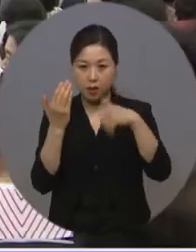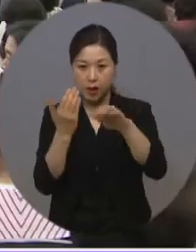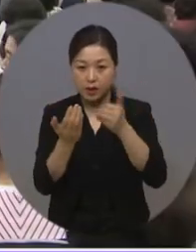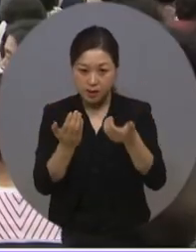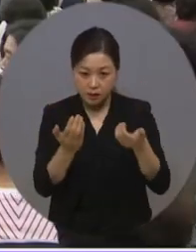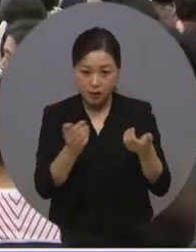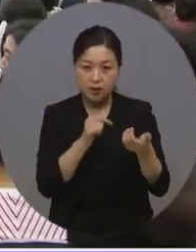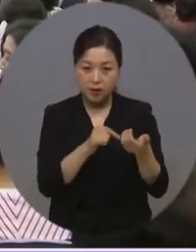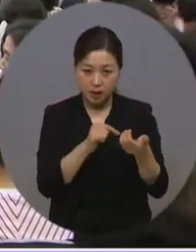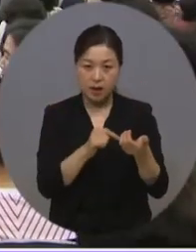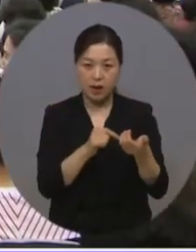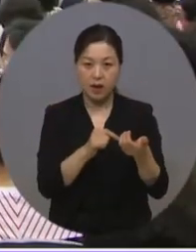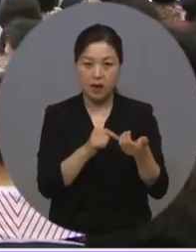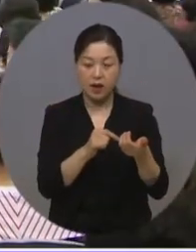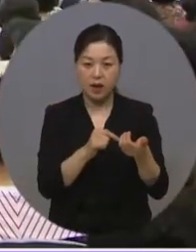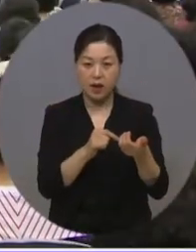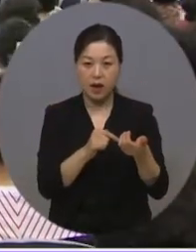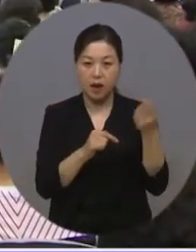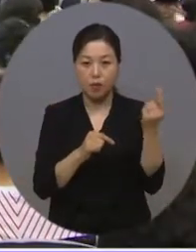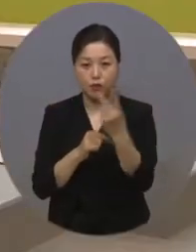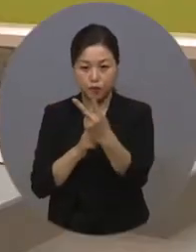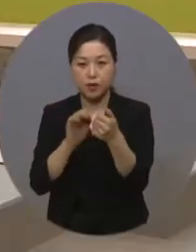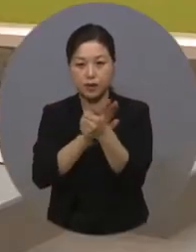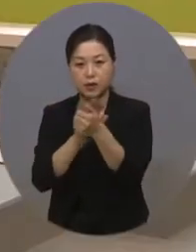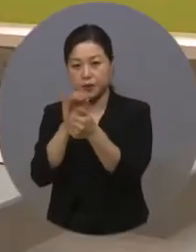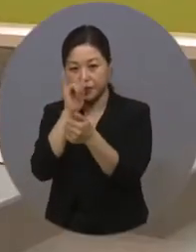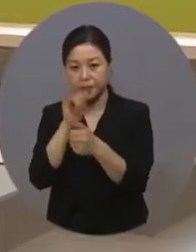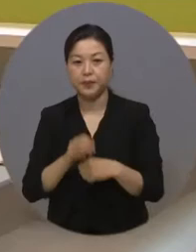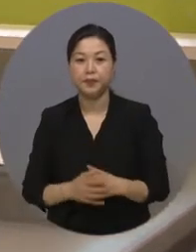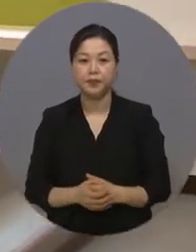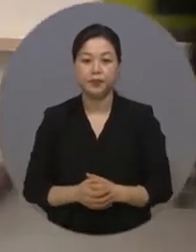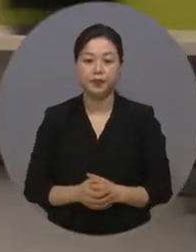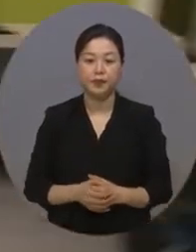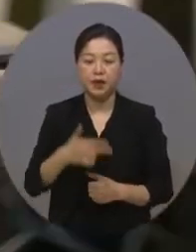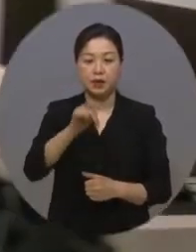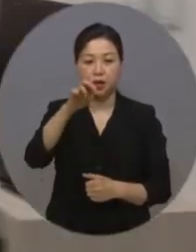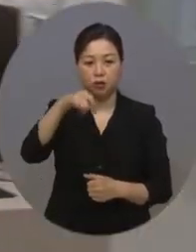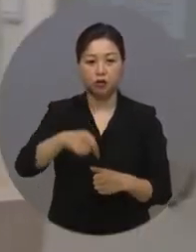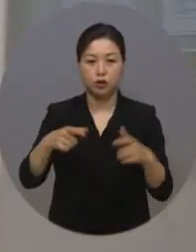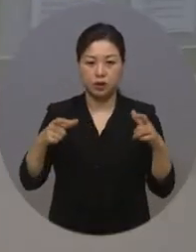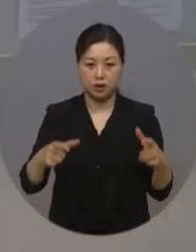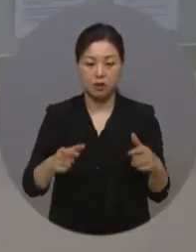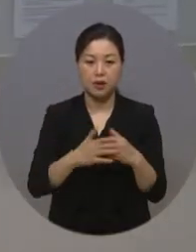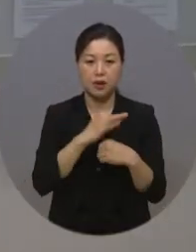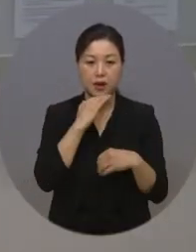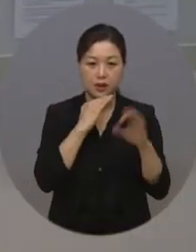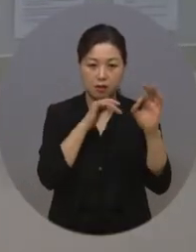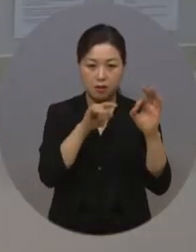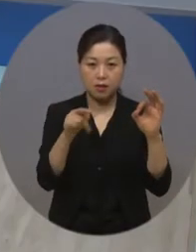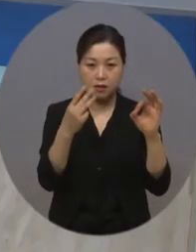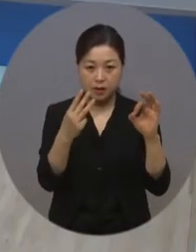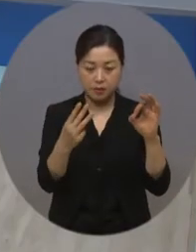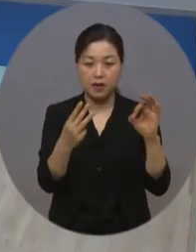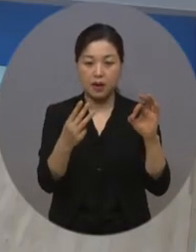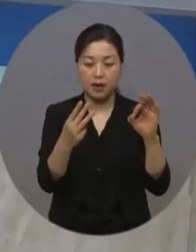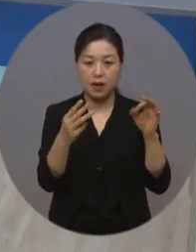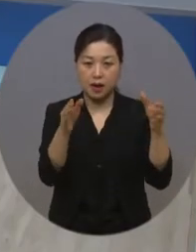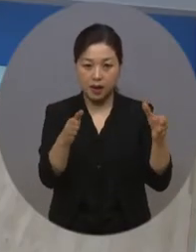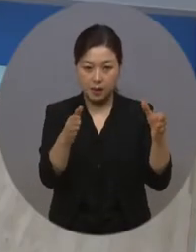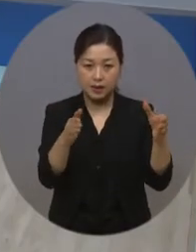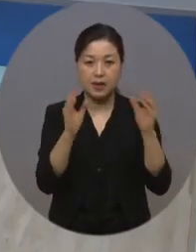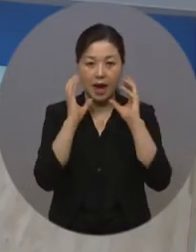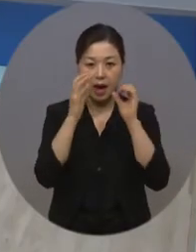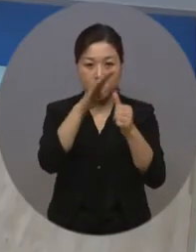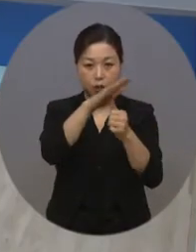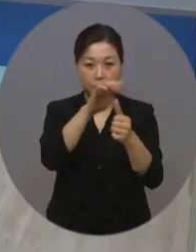이렇게 남아서 하고 있는데요 특히 어 장소에서는 0세에서 섬 색까지 할 수 있는 아이들을